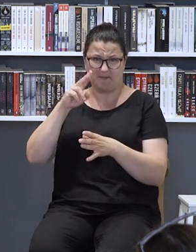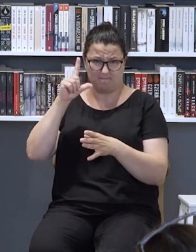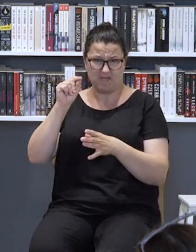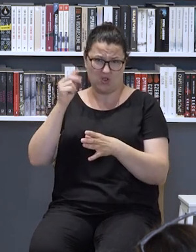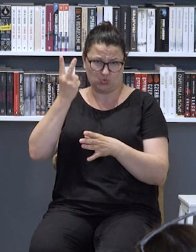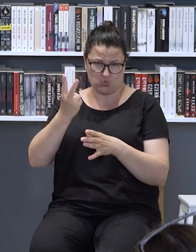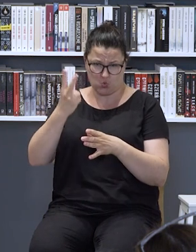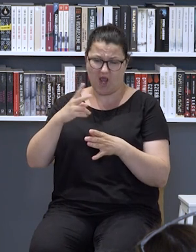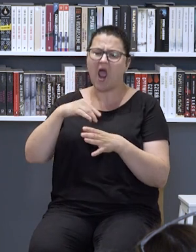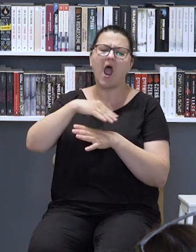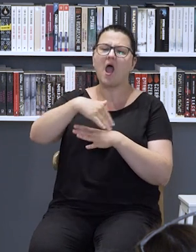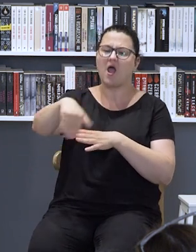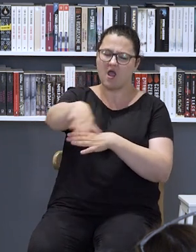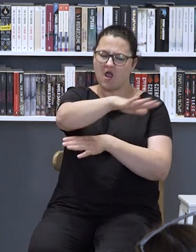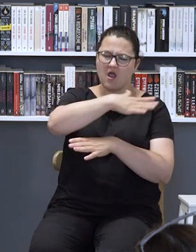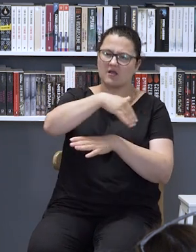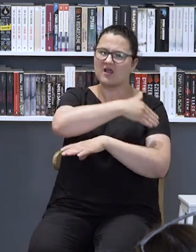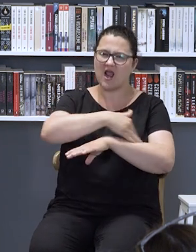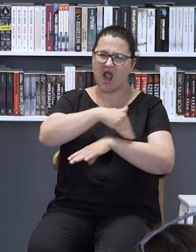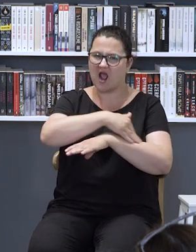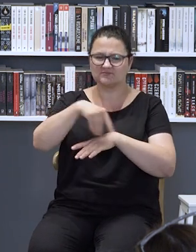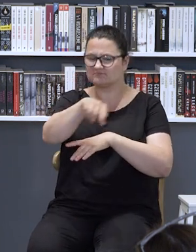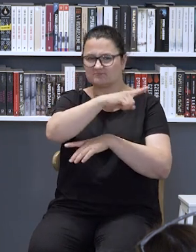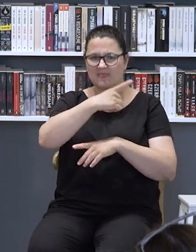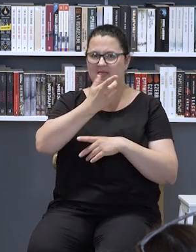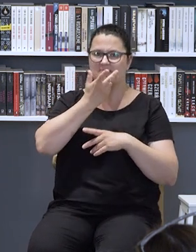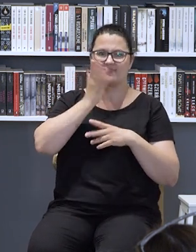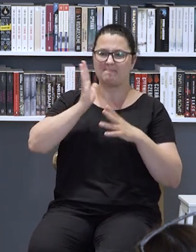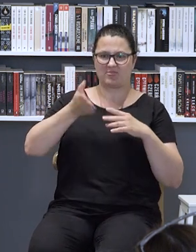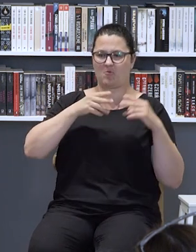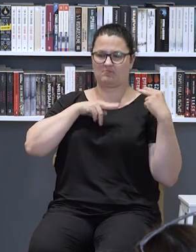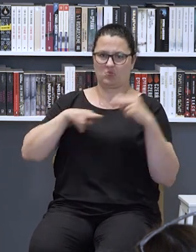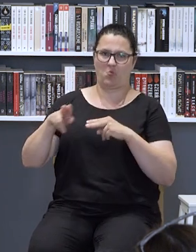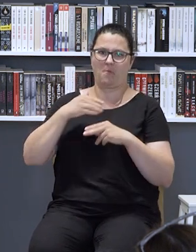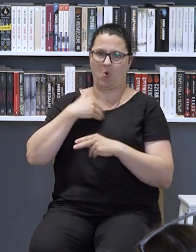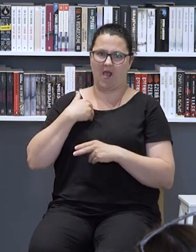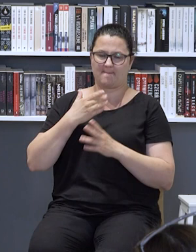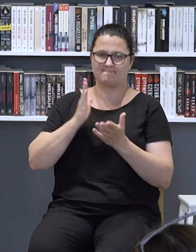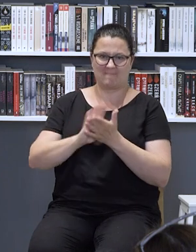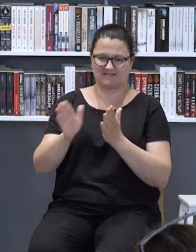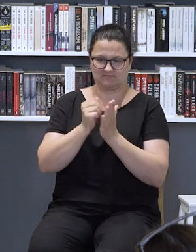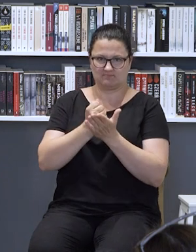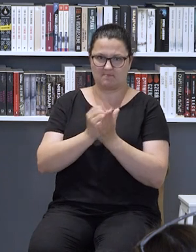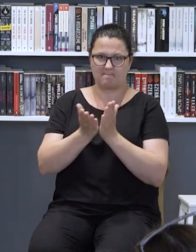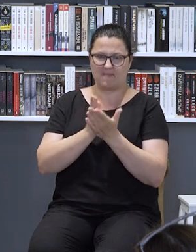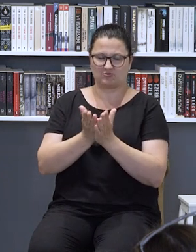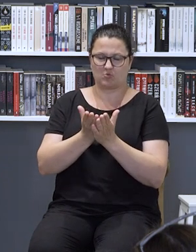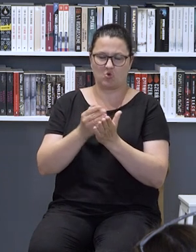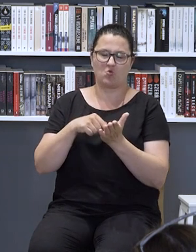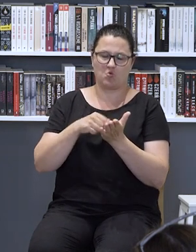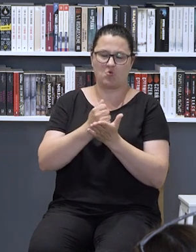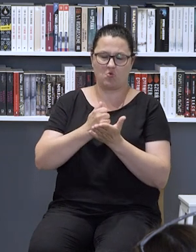II polskiej, nie będą uznani za Polaków, nie będą mieli polskiego paszportu. I wtedy Niemcy, którzy